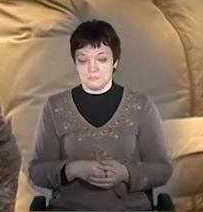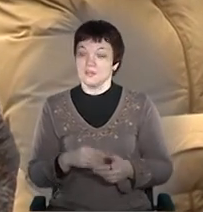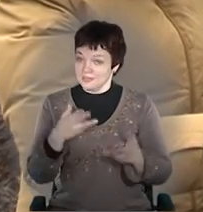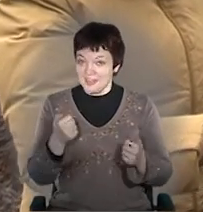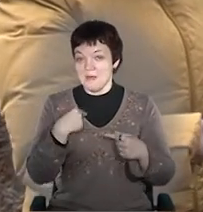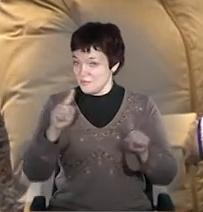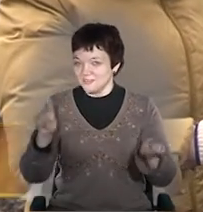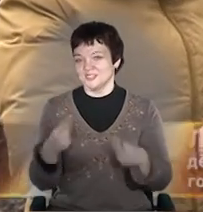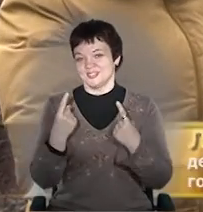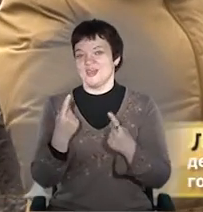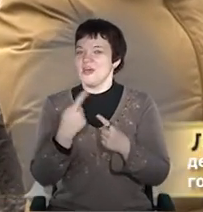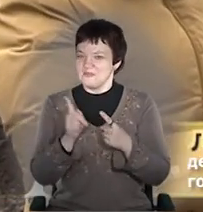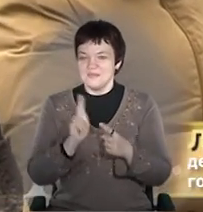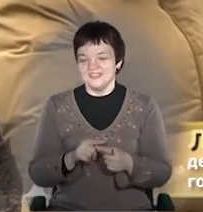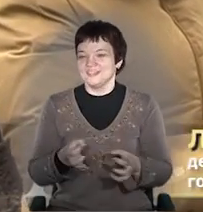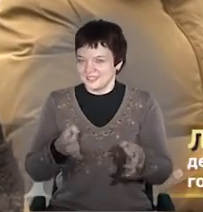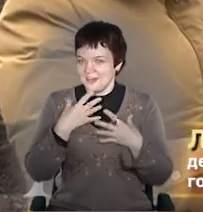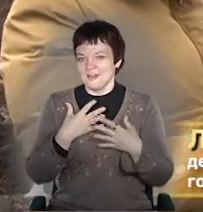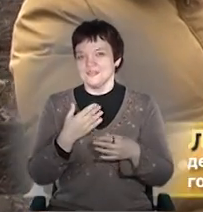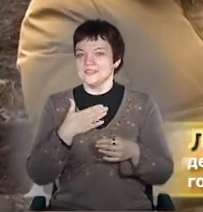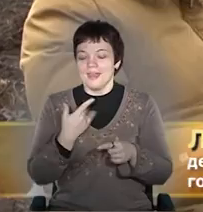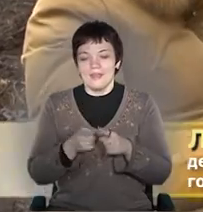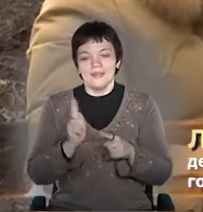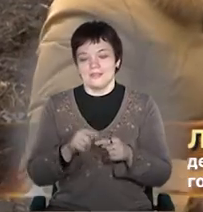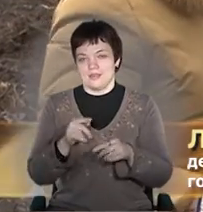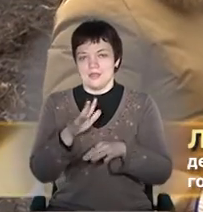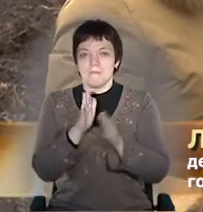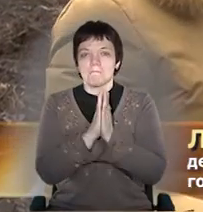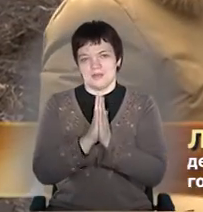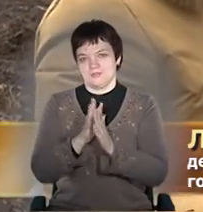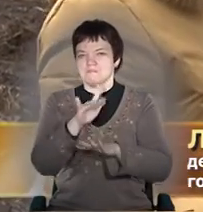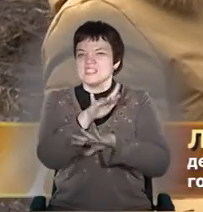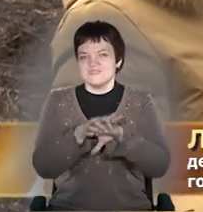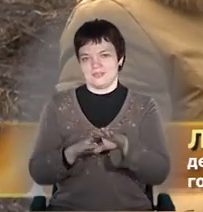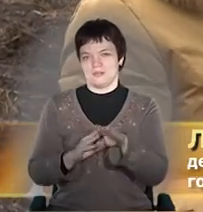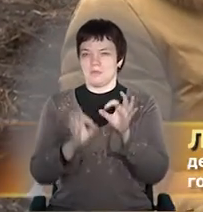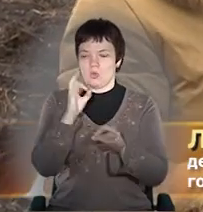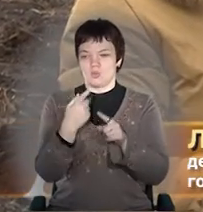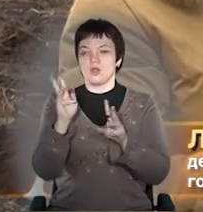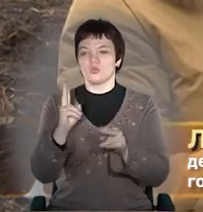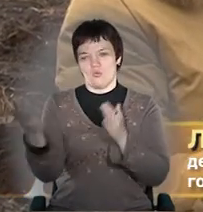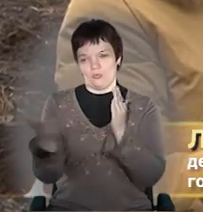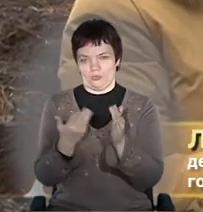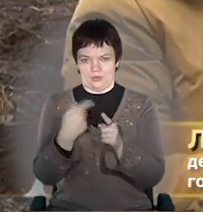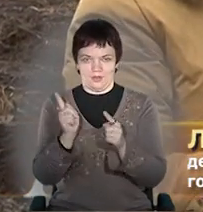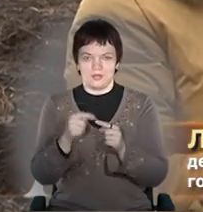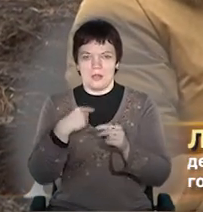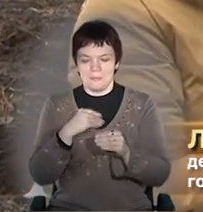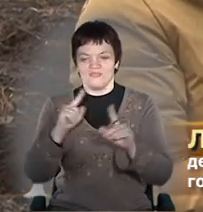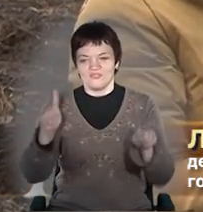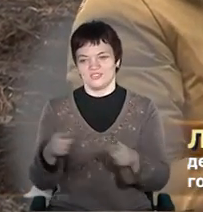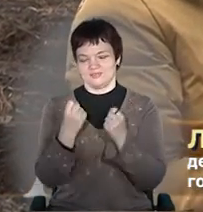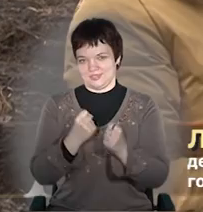созидаем. Это наше прости перед природой, которую цивилизация так безнаказанно губила. И нам очень приятно, что мы сегодня